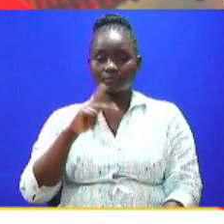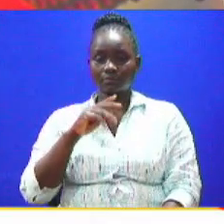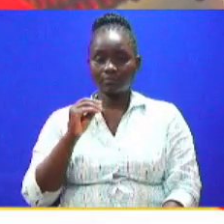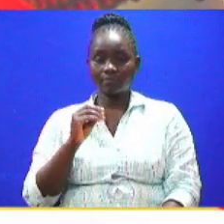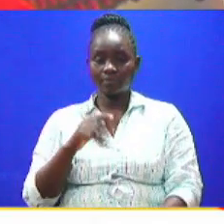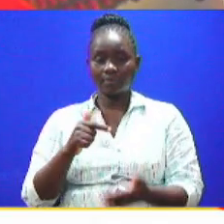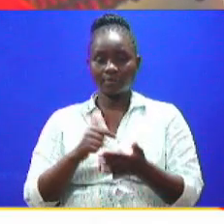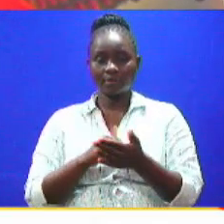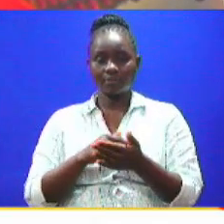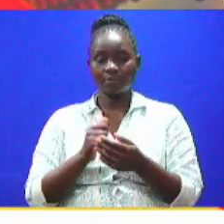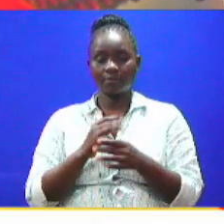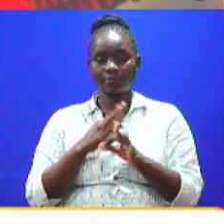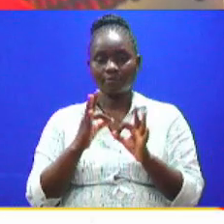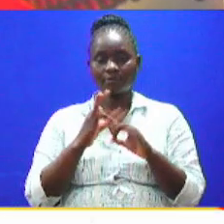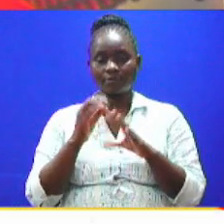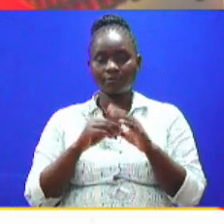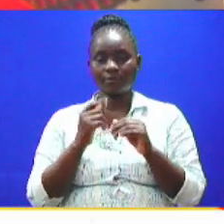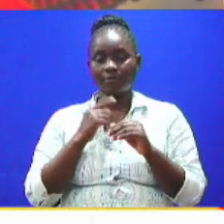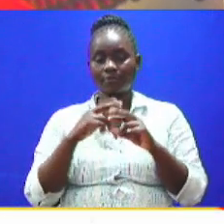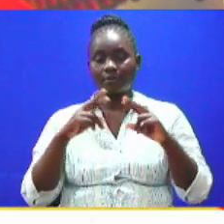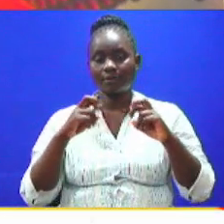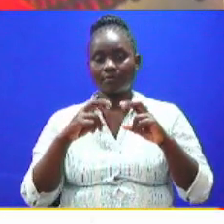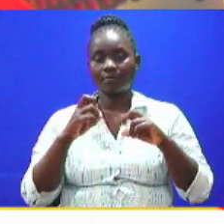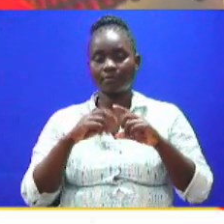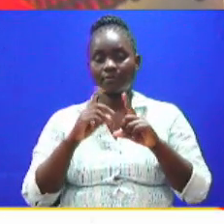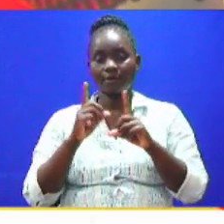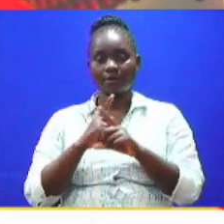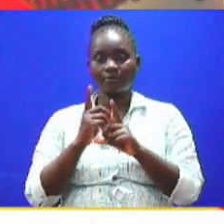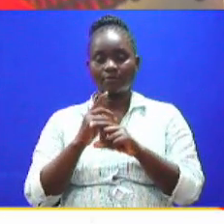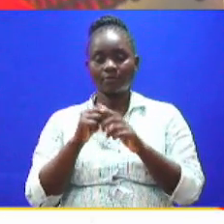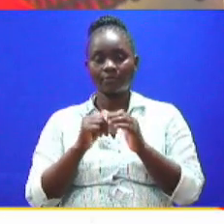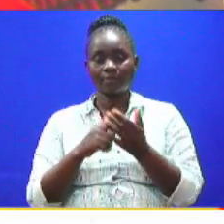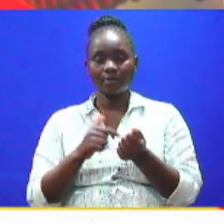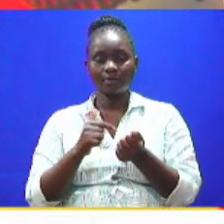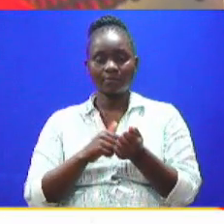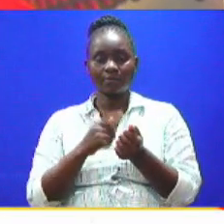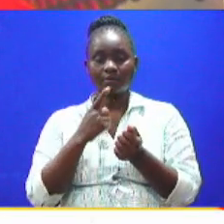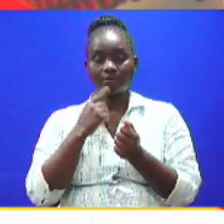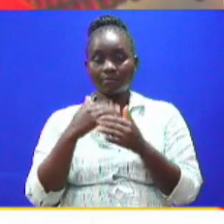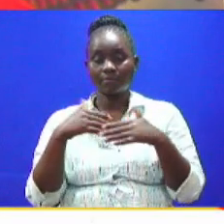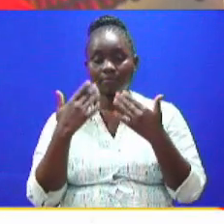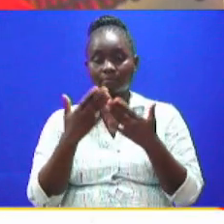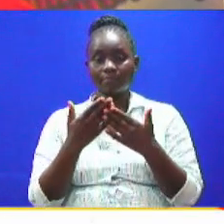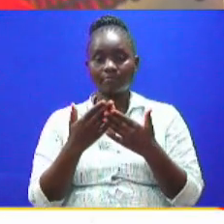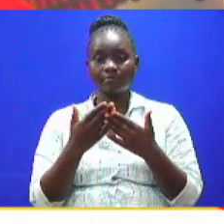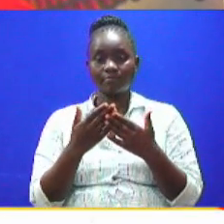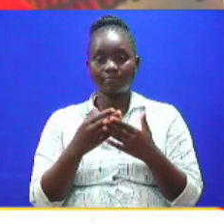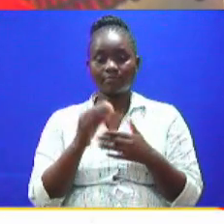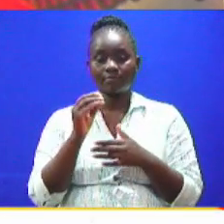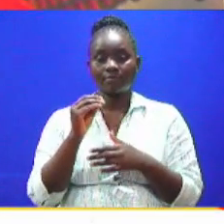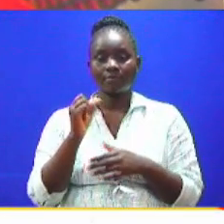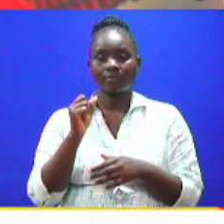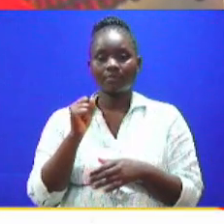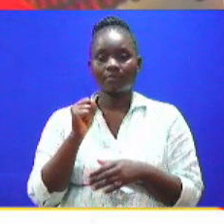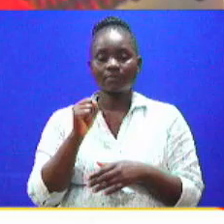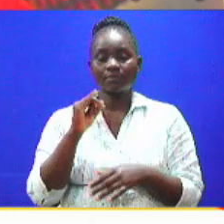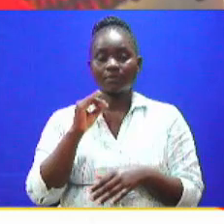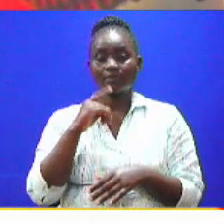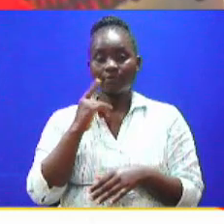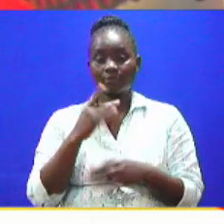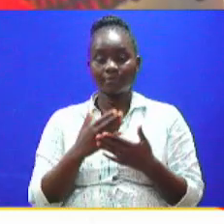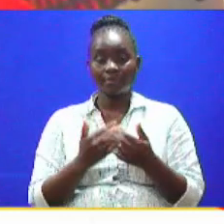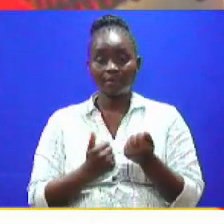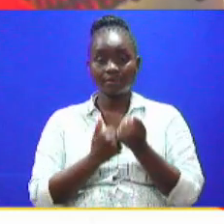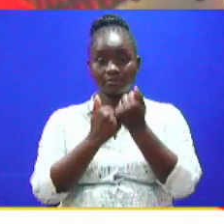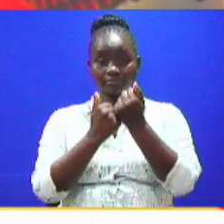ya bwabo sa asense moyo na kulingoli gwa amorere ao arika ni gubona berga kubota ni nyagetari ya hasi se kunyara kwa ne kibuna ngonyara rego sire